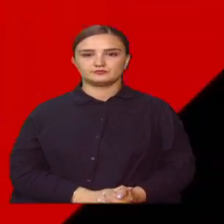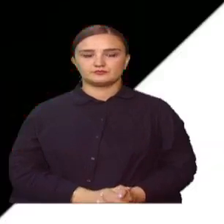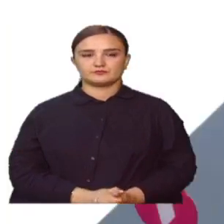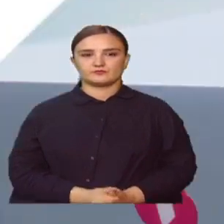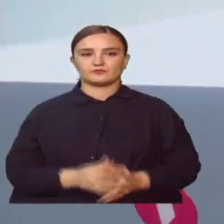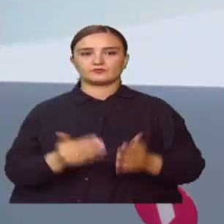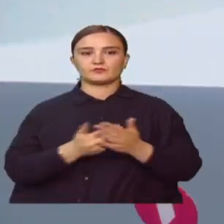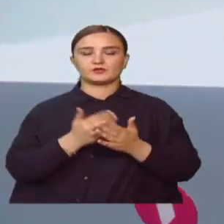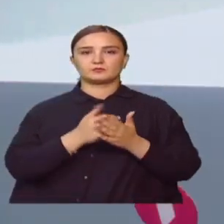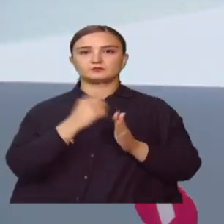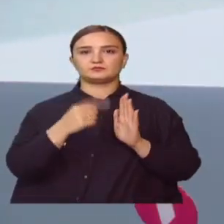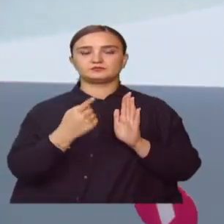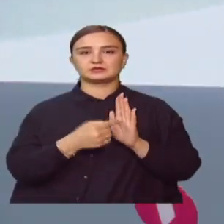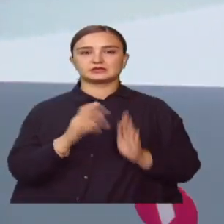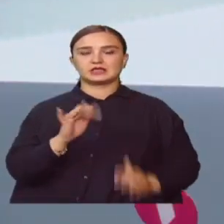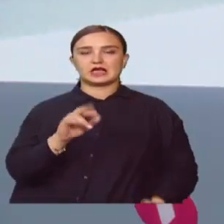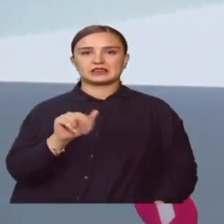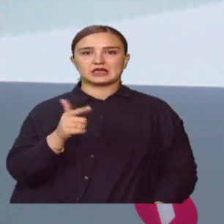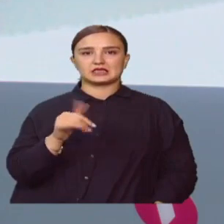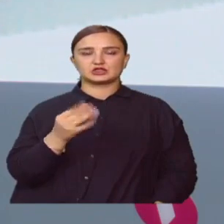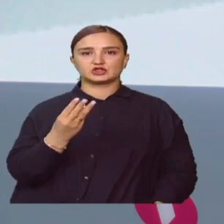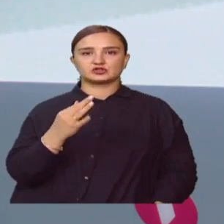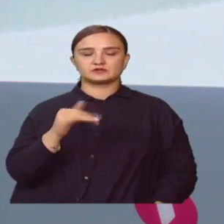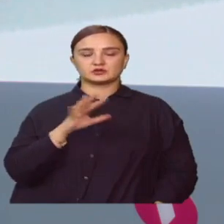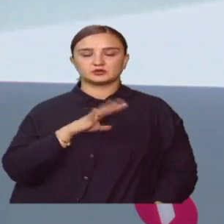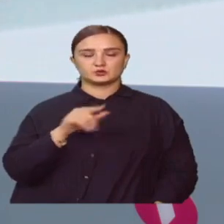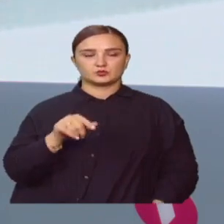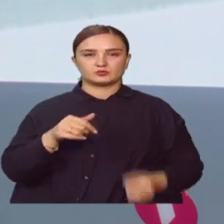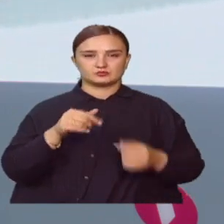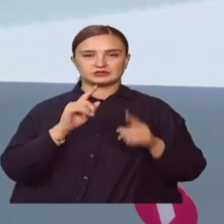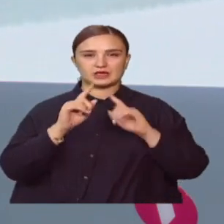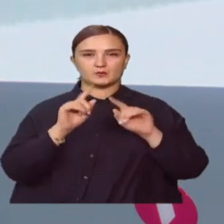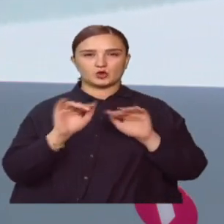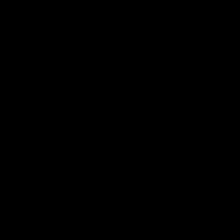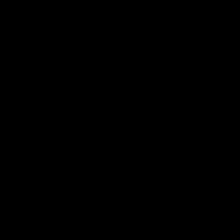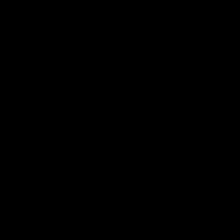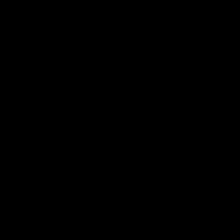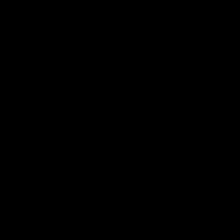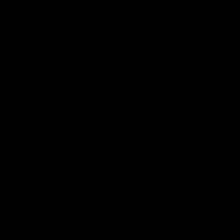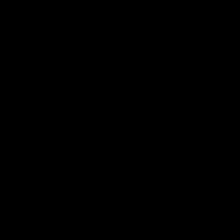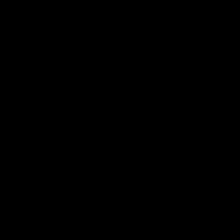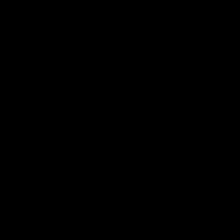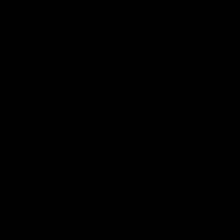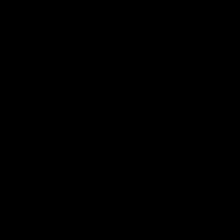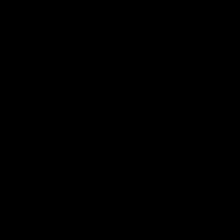Moambi șechit, pasirac, lichada ghișului sa vreo ceduru, sa ketchta comitetist, au judomare, ne pasu hobda, da nu